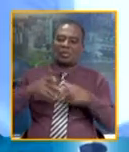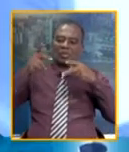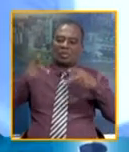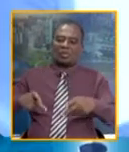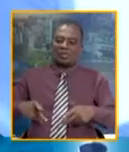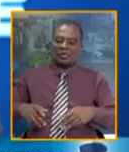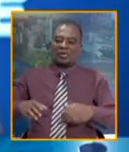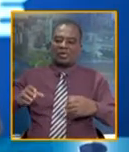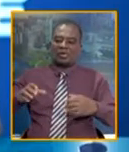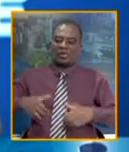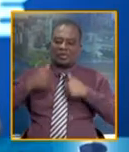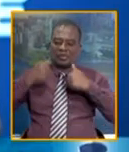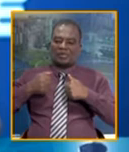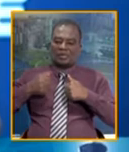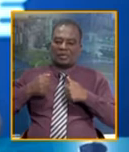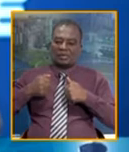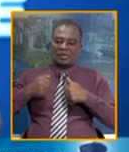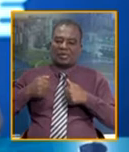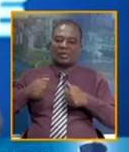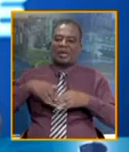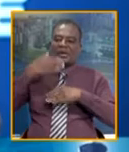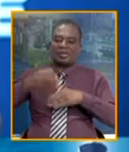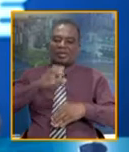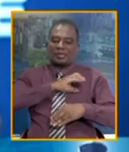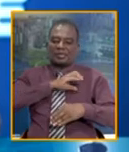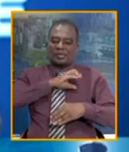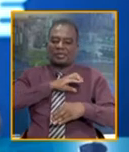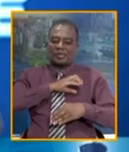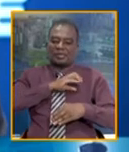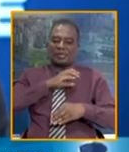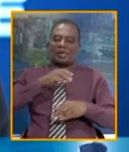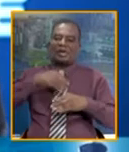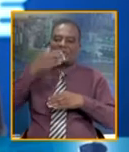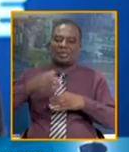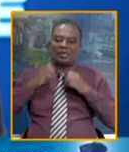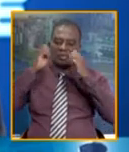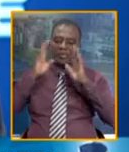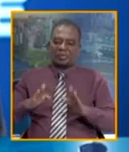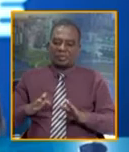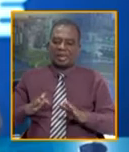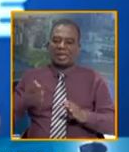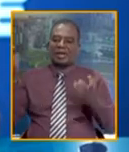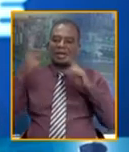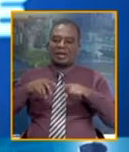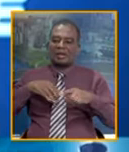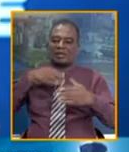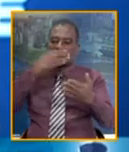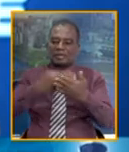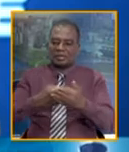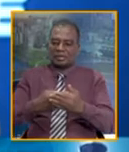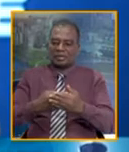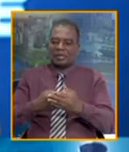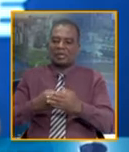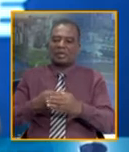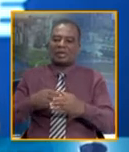les enseignants. Quand vous arrivez au palais d'export, on va d'abord vous prendre la température avant d'entrer dans l'enceinte. Et il y aura aussi un